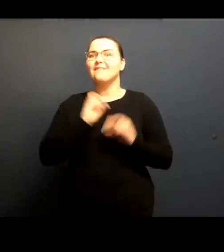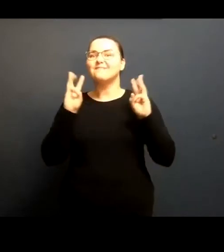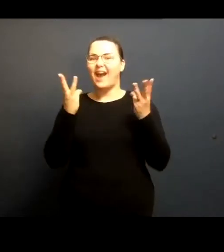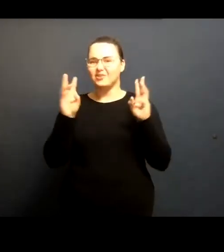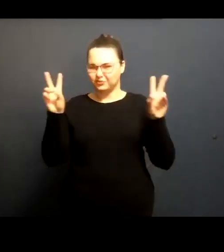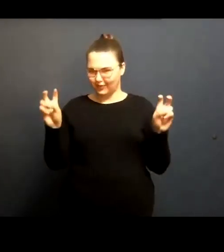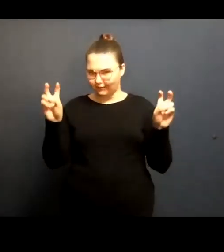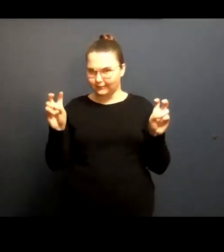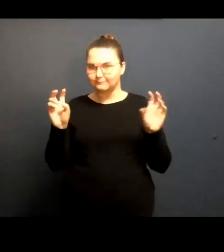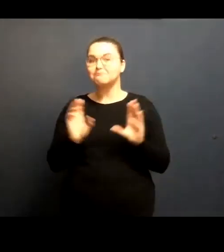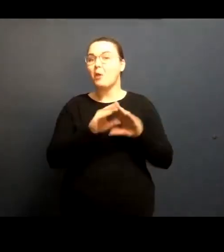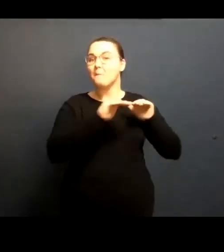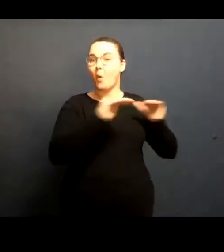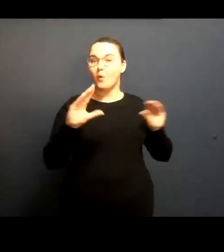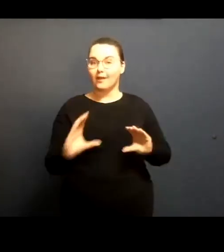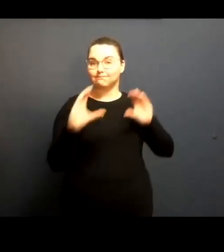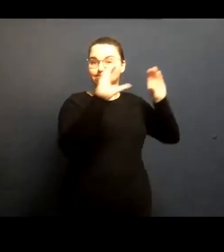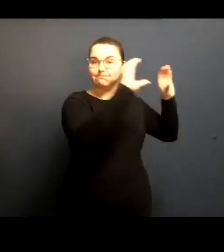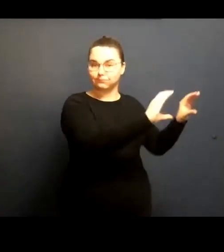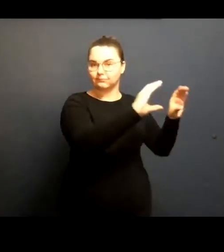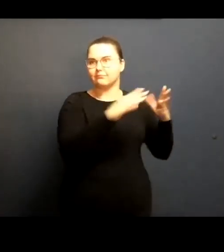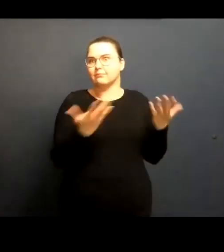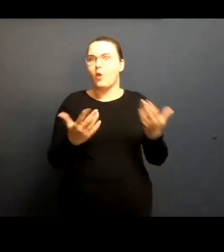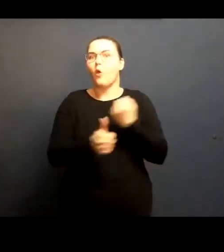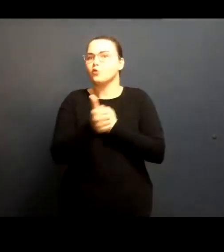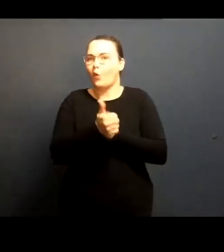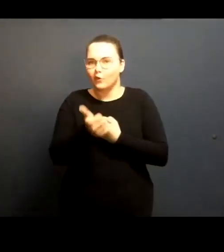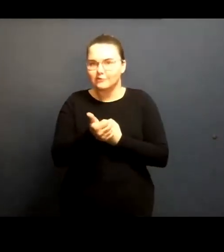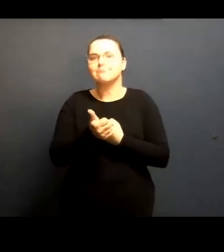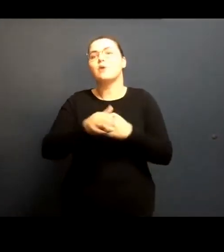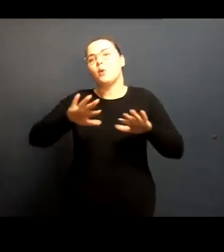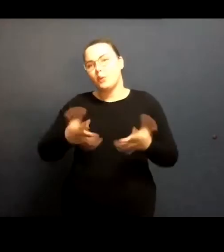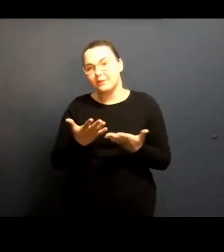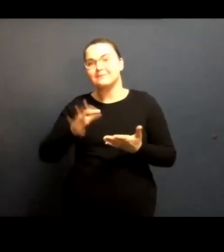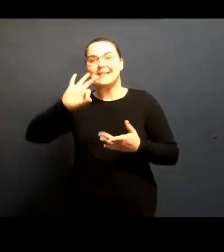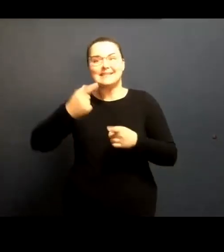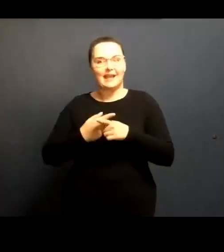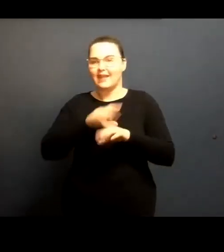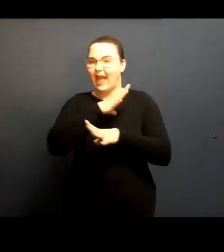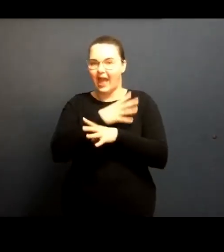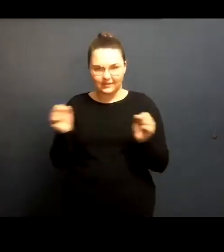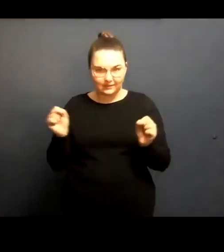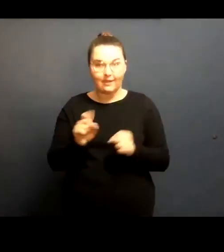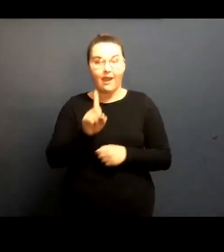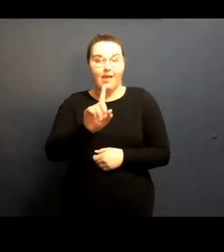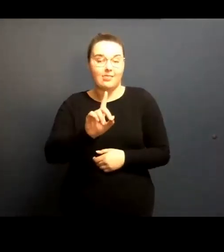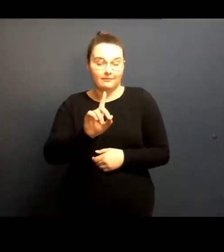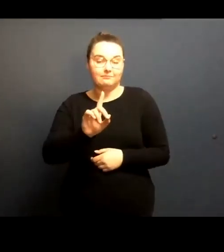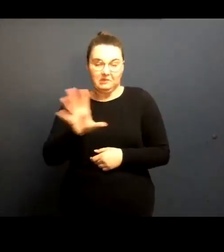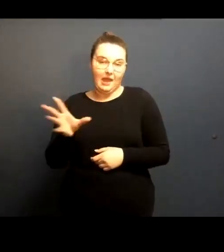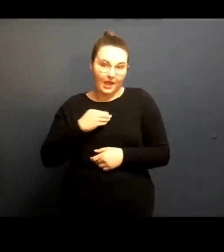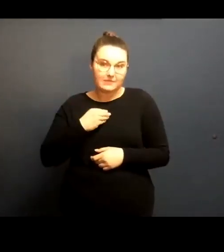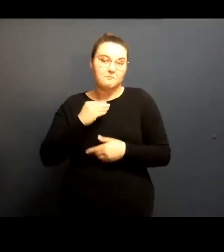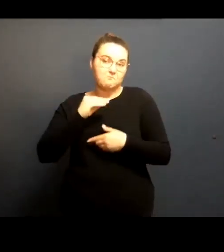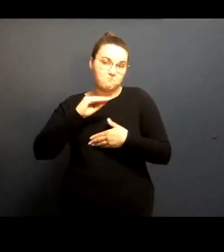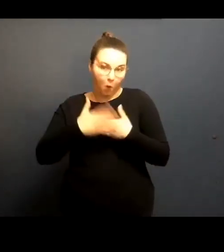Czyli nosa sugerowała, że nie uprawia już seksu, ale jak powiedziała, oboje z mężem byliśmy zadowoleni i całe